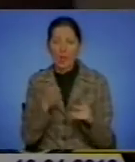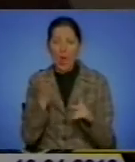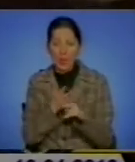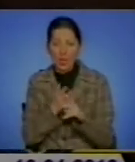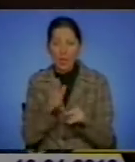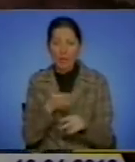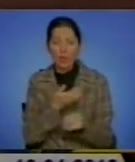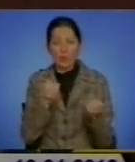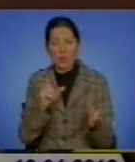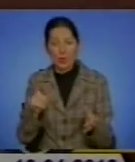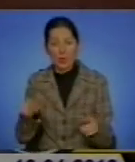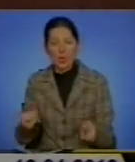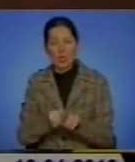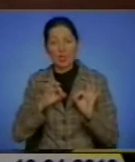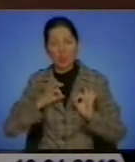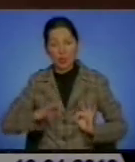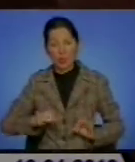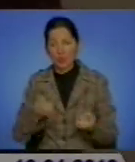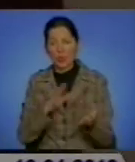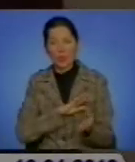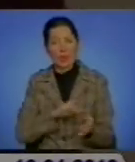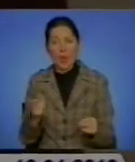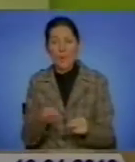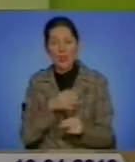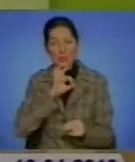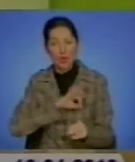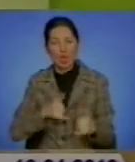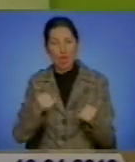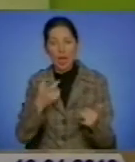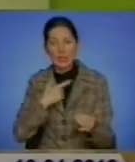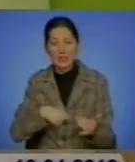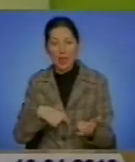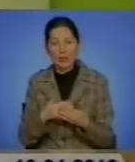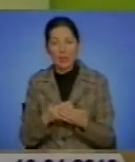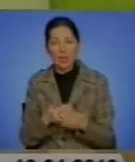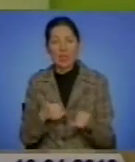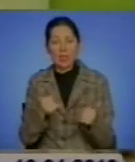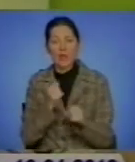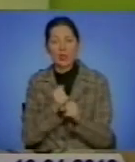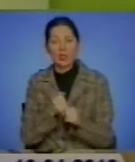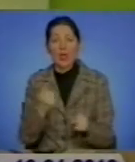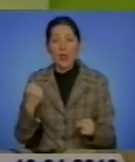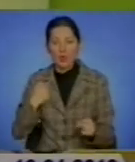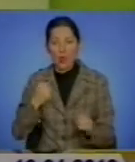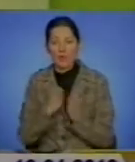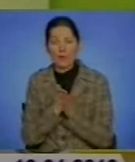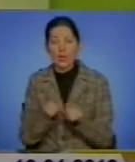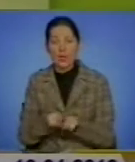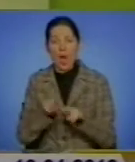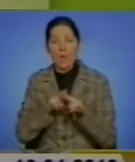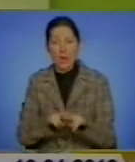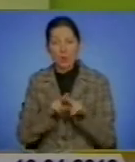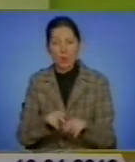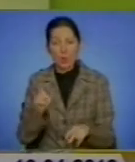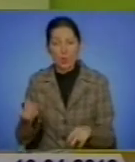та посадовцями. Звичайно ж, не без вигоди для себе. Для прикладу, за виготовлення військового квитка та паспорту громадянина України одному